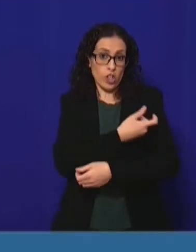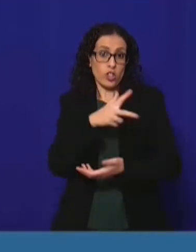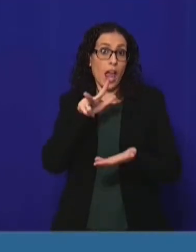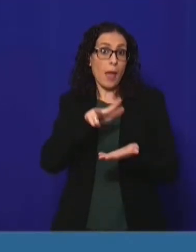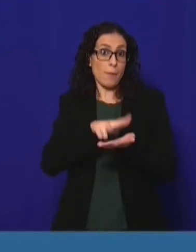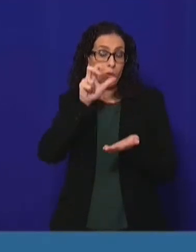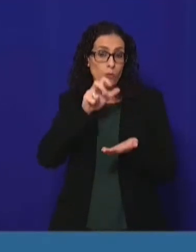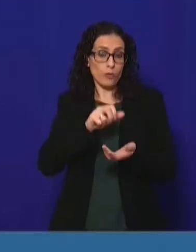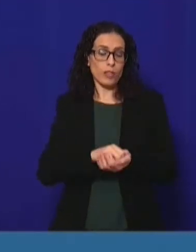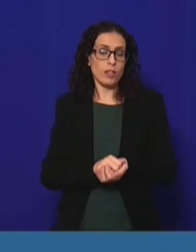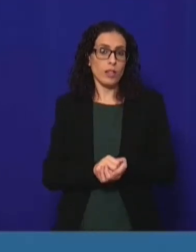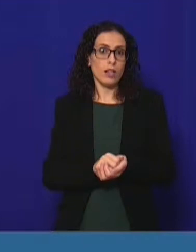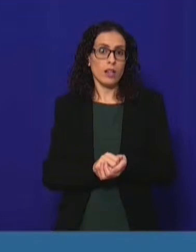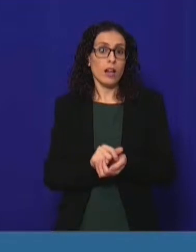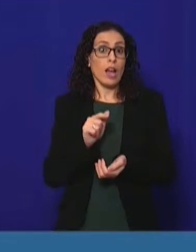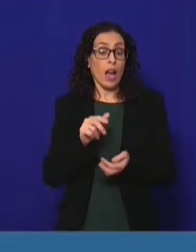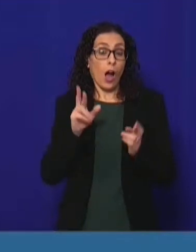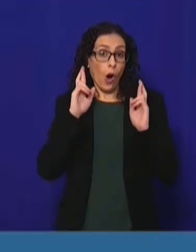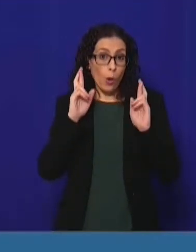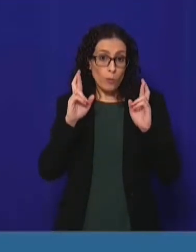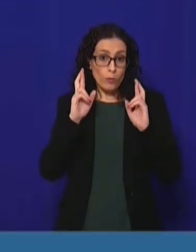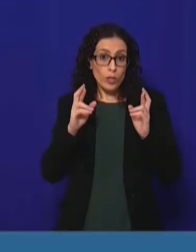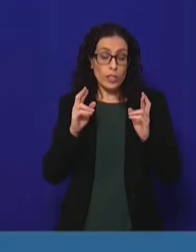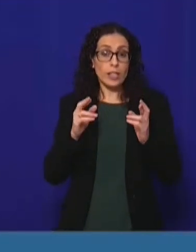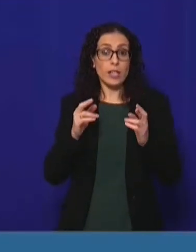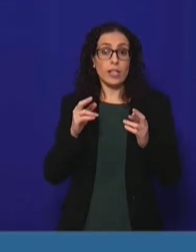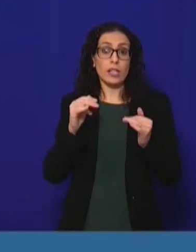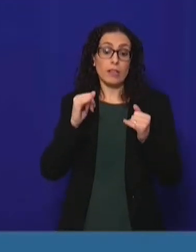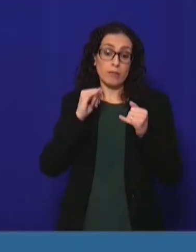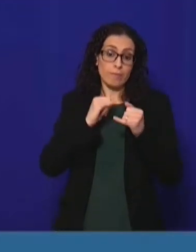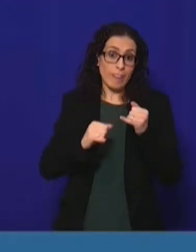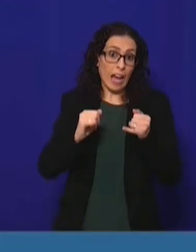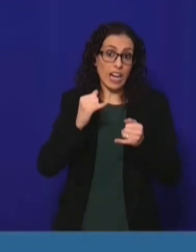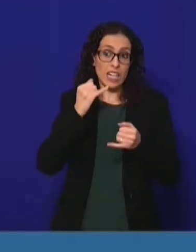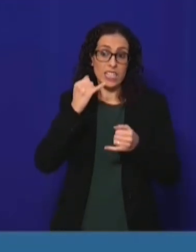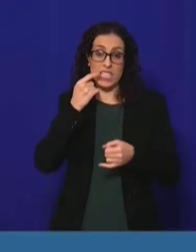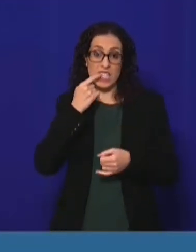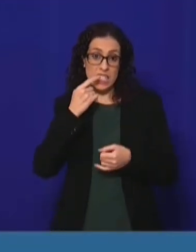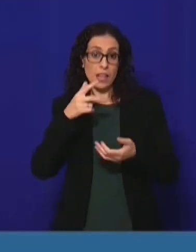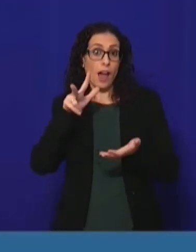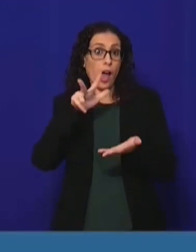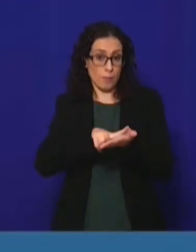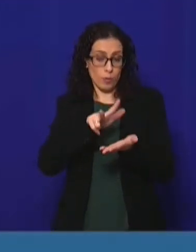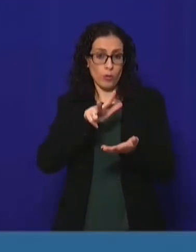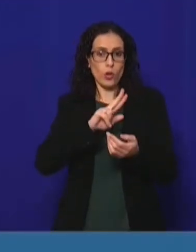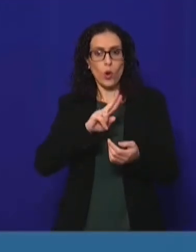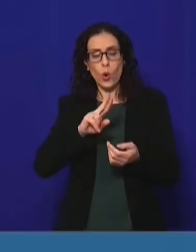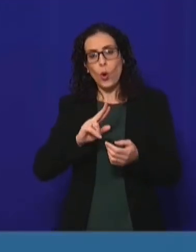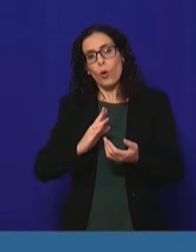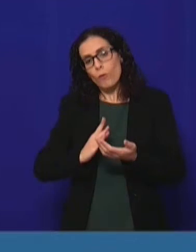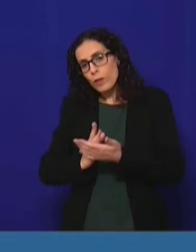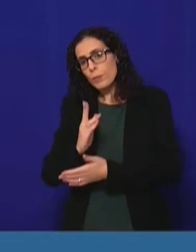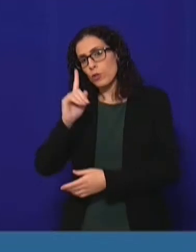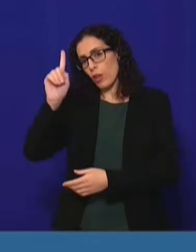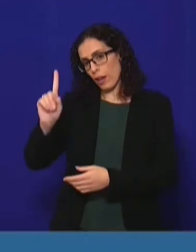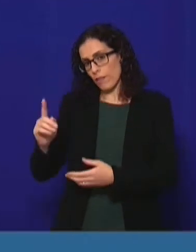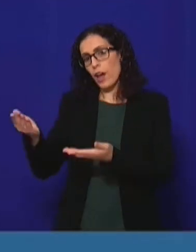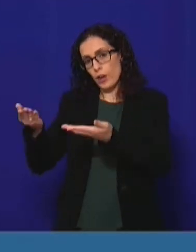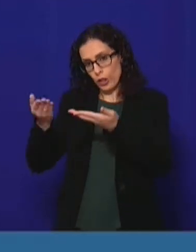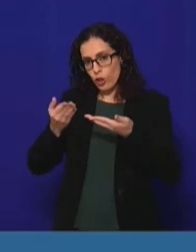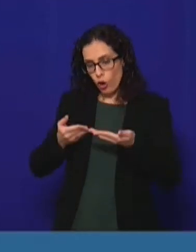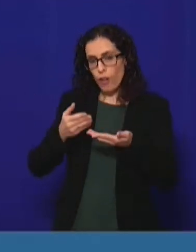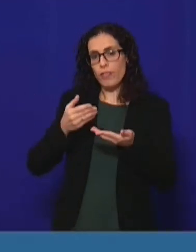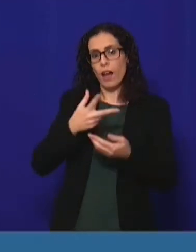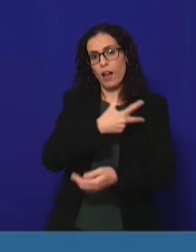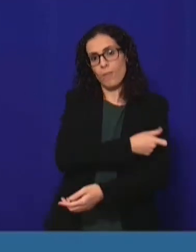huwa li l-pjan huwa li jiġu liċenzjati lejn l-aħħar tas-sena u allura mbagħad aħna f'Jannar ikollna l-ewwel ammont ta' vaccines li